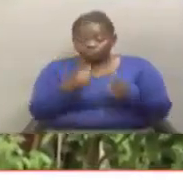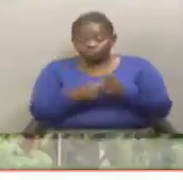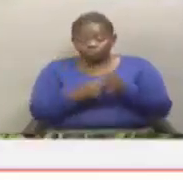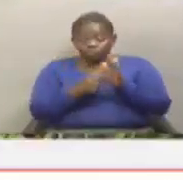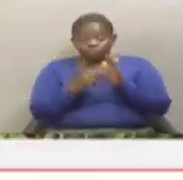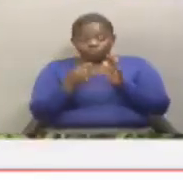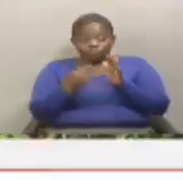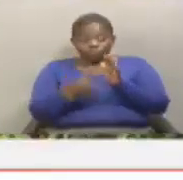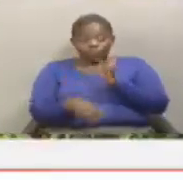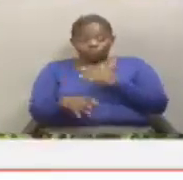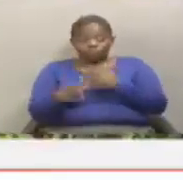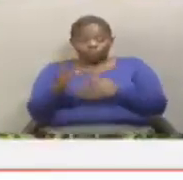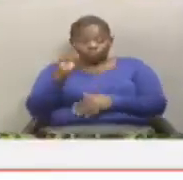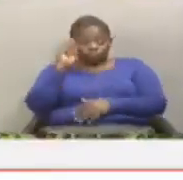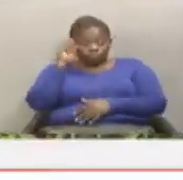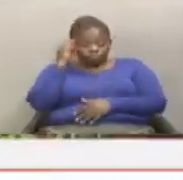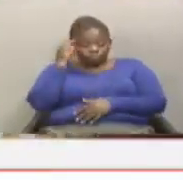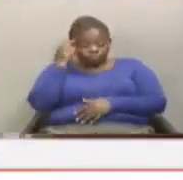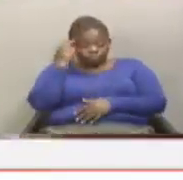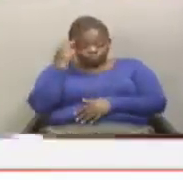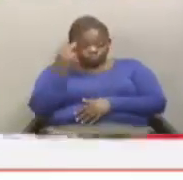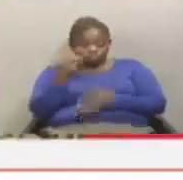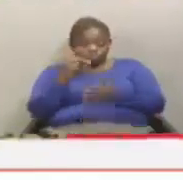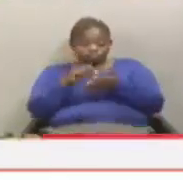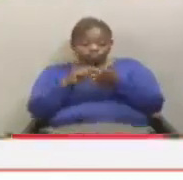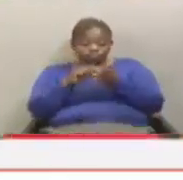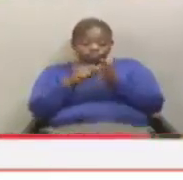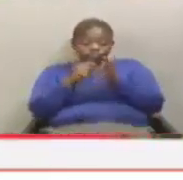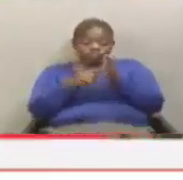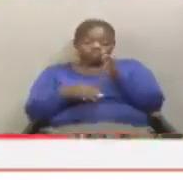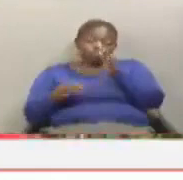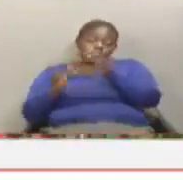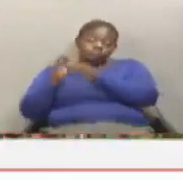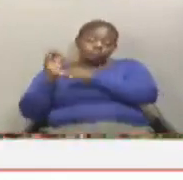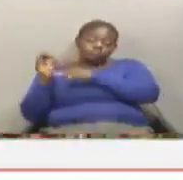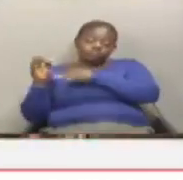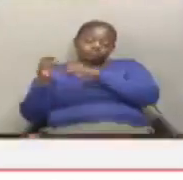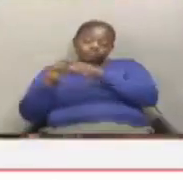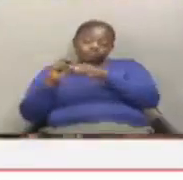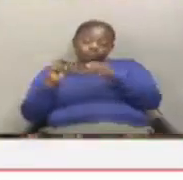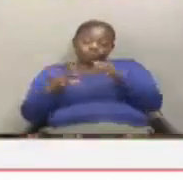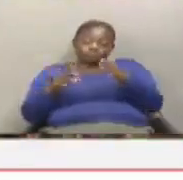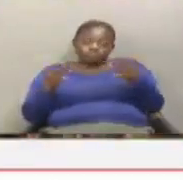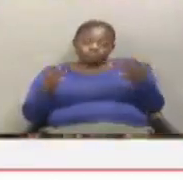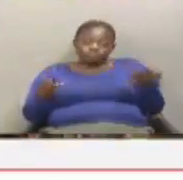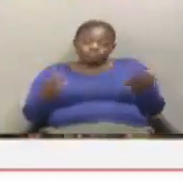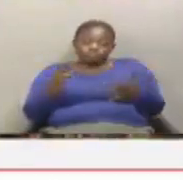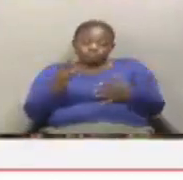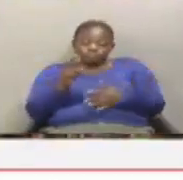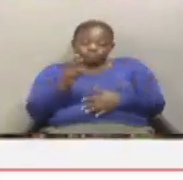mentally healing nga yatabuka omutwe kitegeeza obusika bukola ki buvaako wanayuzwa tunawe 12